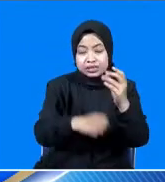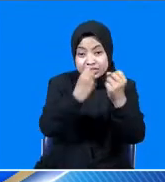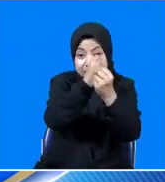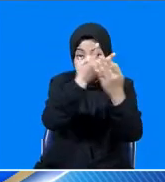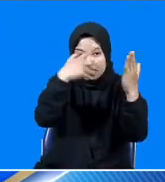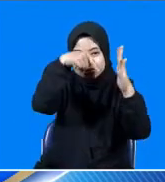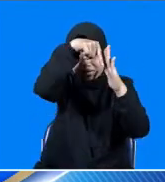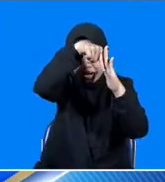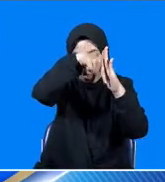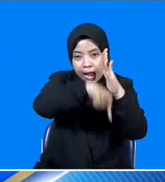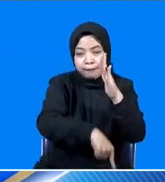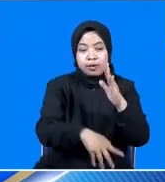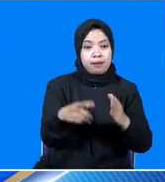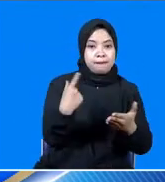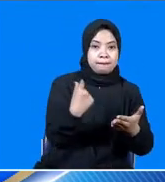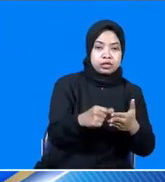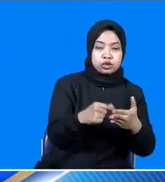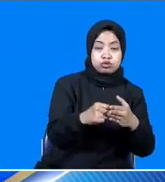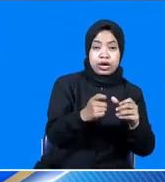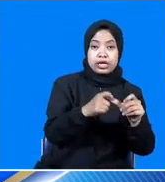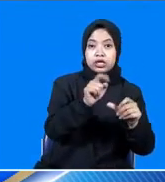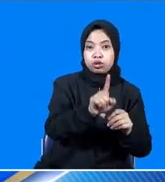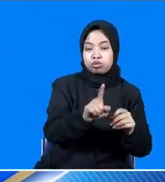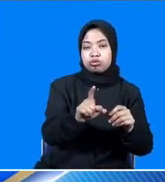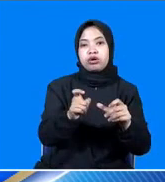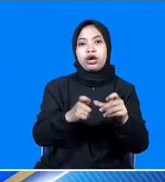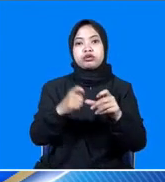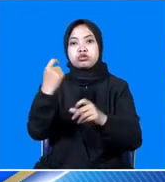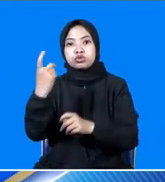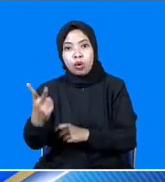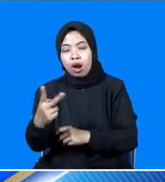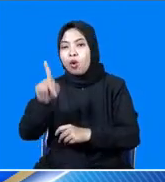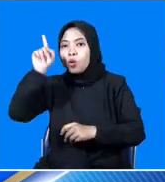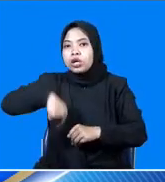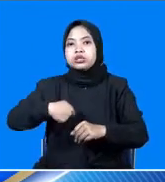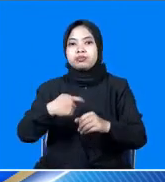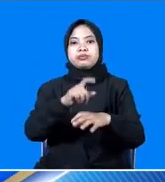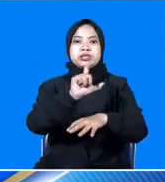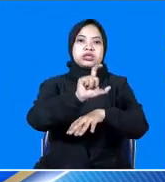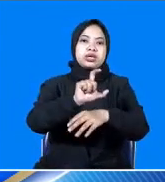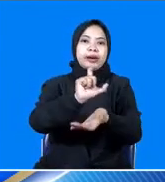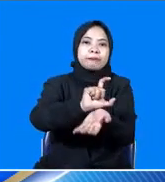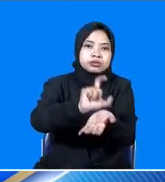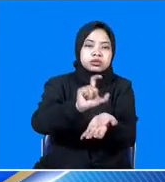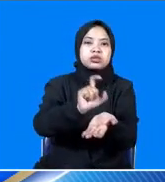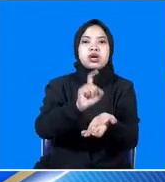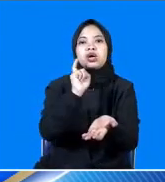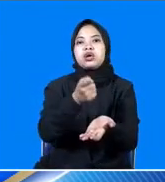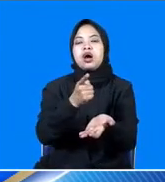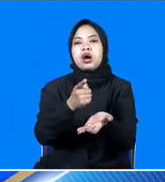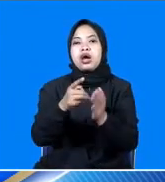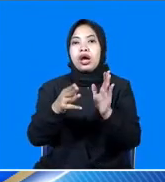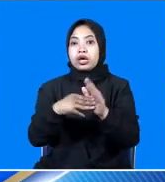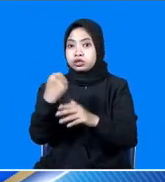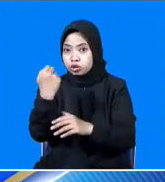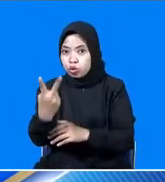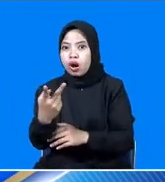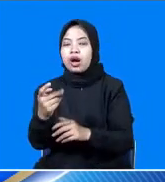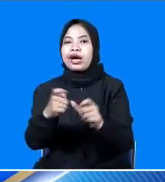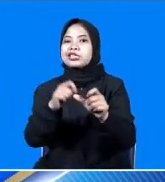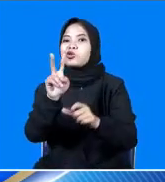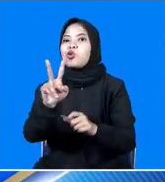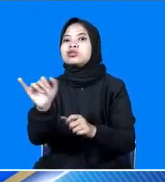ya Mahasiswa sarjana saja terapan itu wajib membuat skripsi yang magister pun wajib